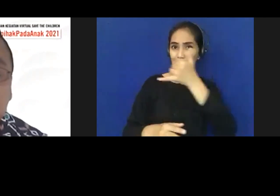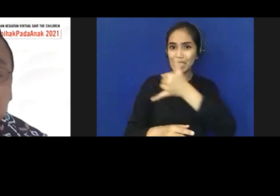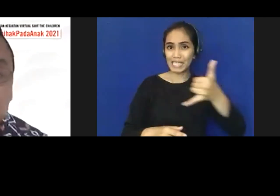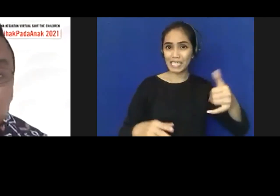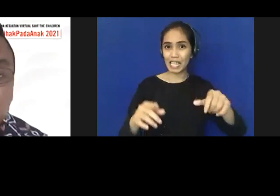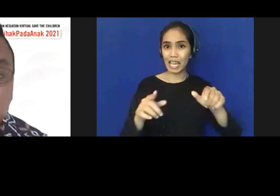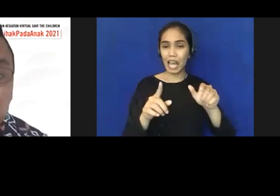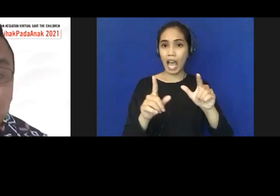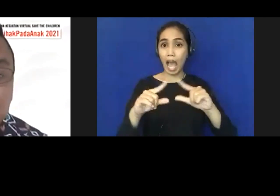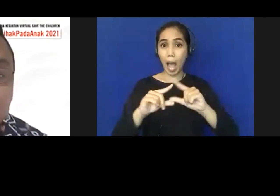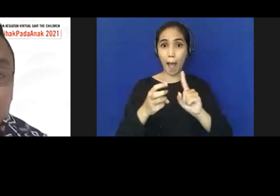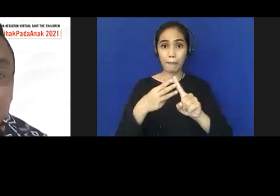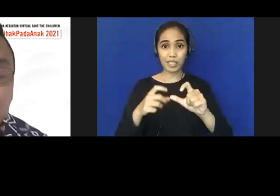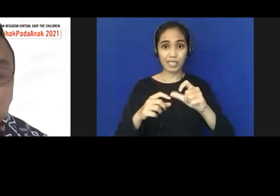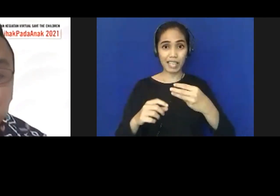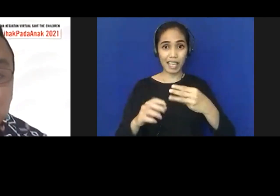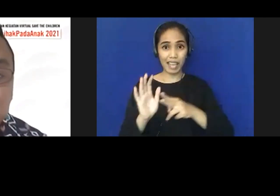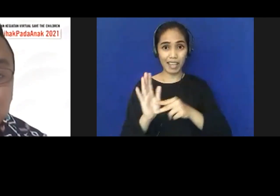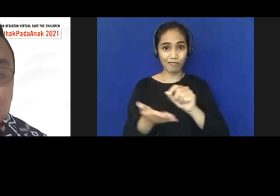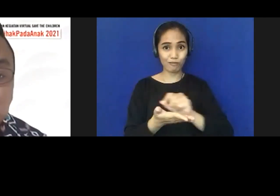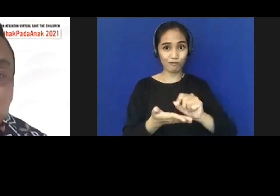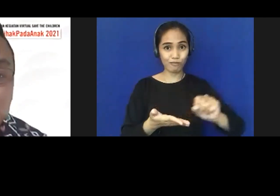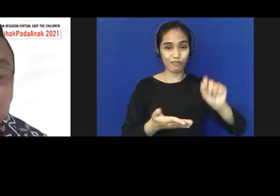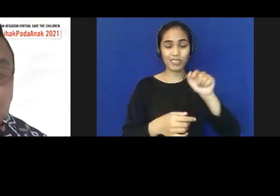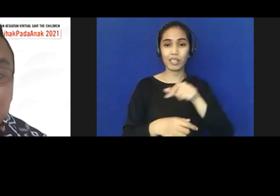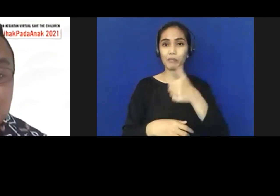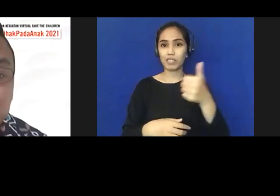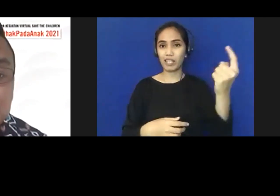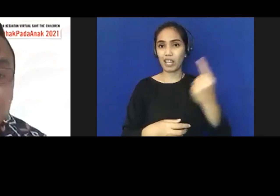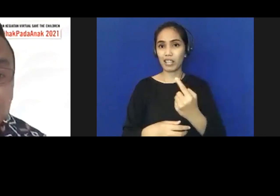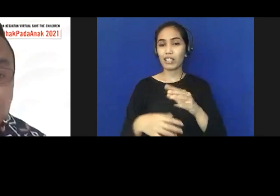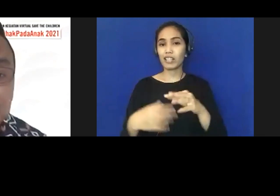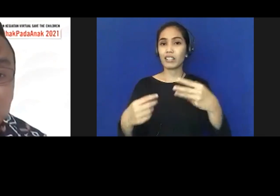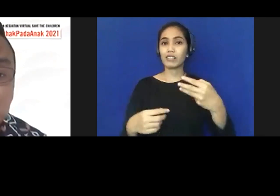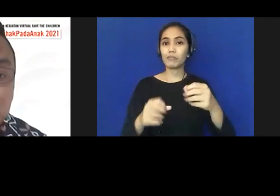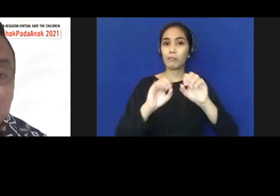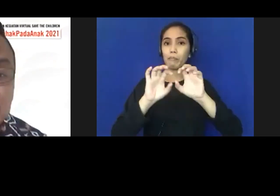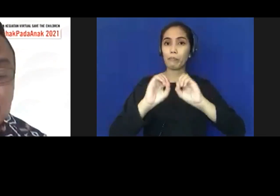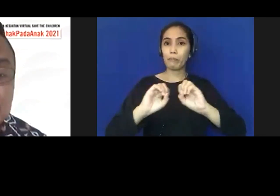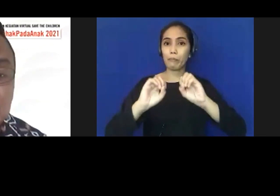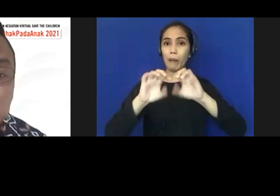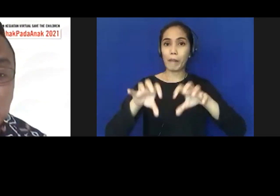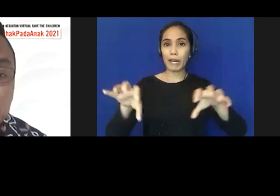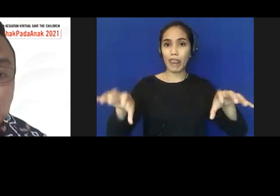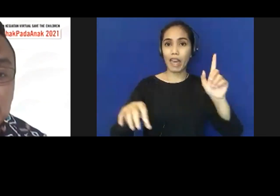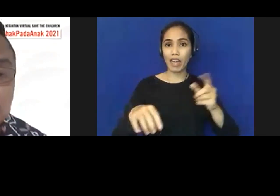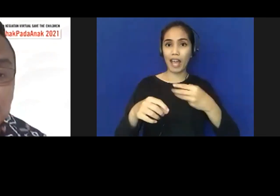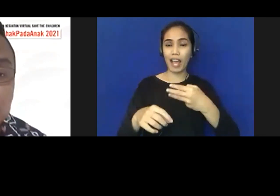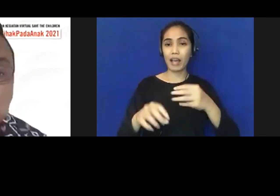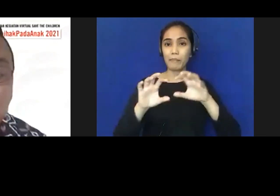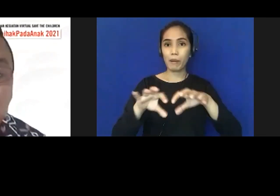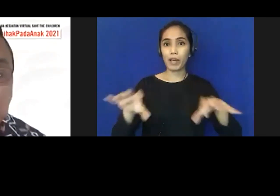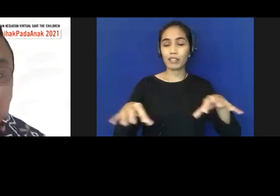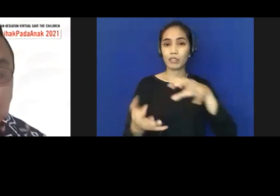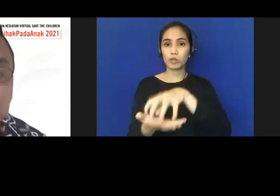juga untuk hadir nanti untuk bisa datang untuk melihat di exhibition kita atau pameran kita. Jadi ada beberapa booth di sana,